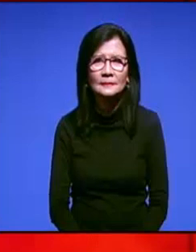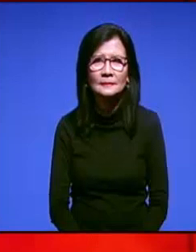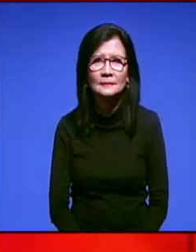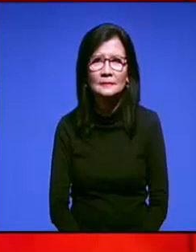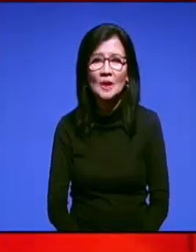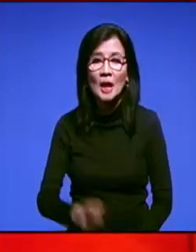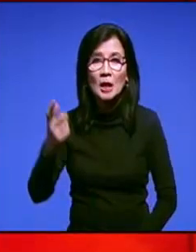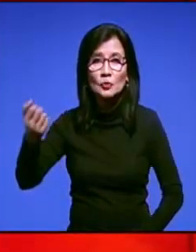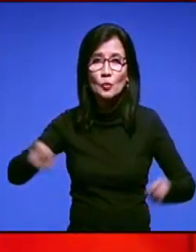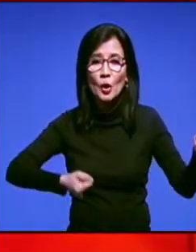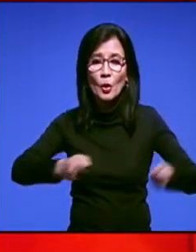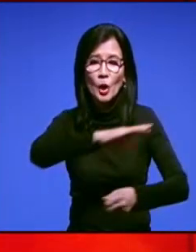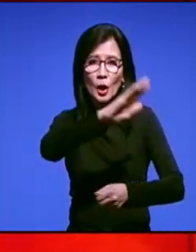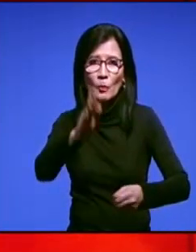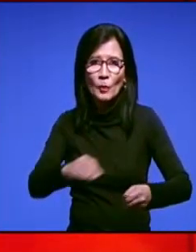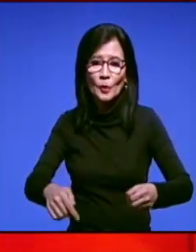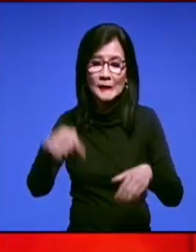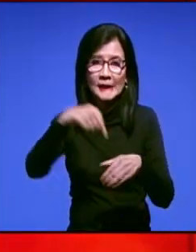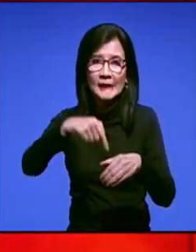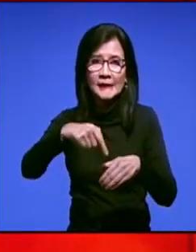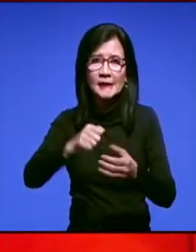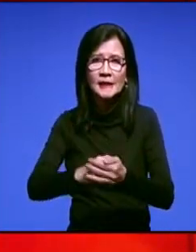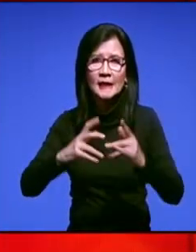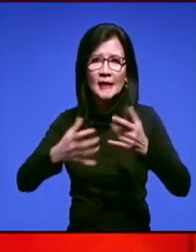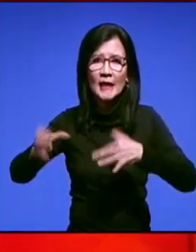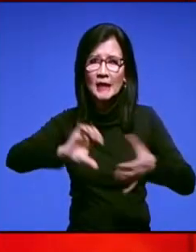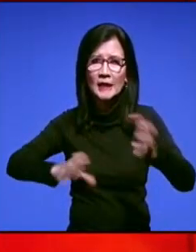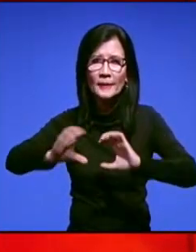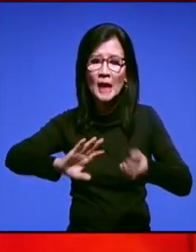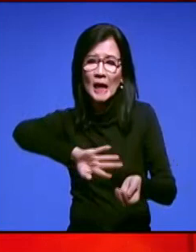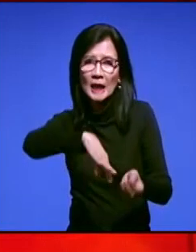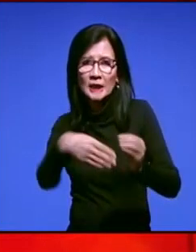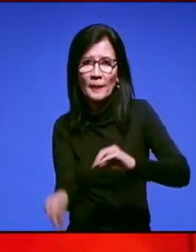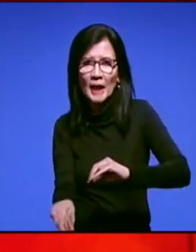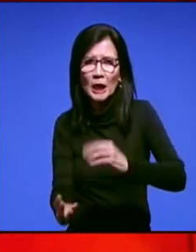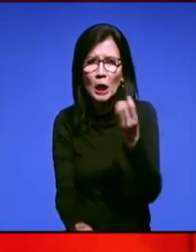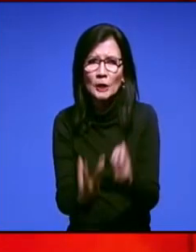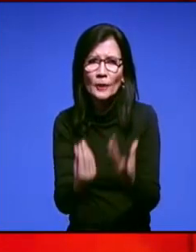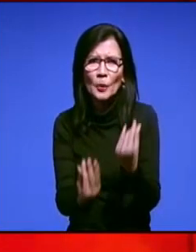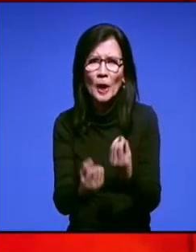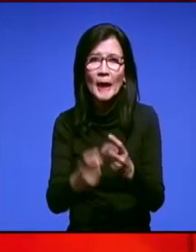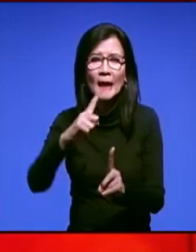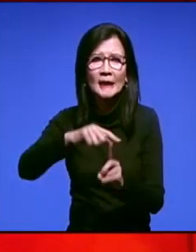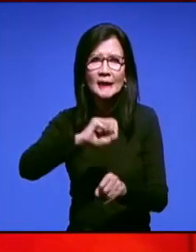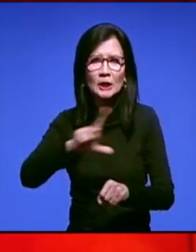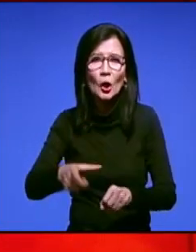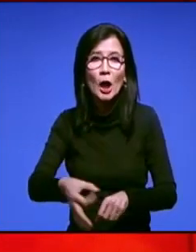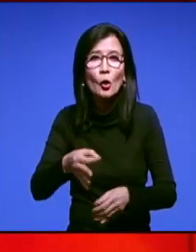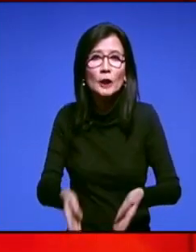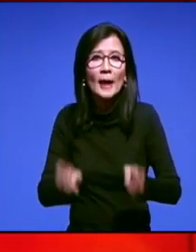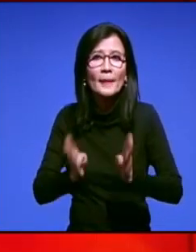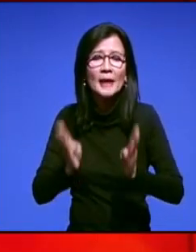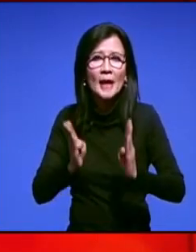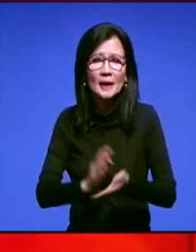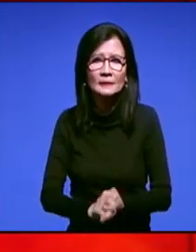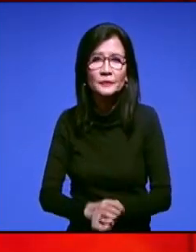Hai sebuah mobil bak terbuka bermuatan cairan kimia terbalik dan terbakar di jalan tol Bandar Selamat Medan Sumatera Utara